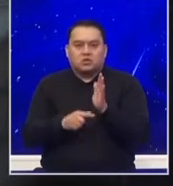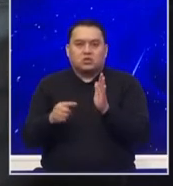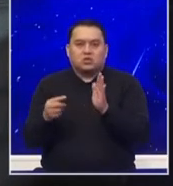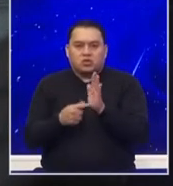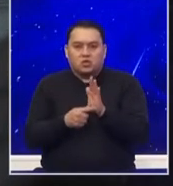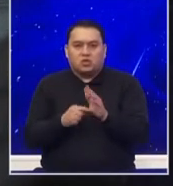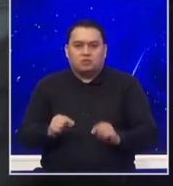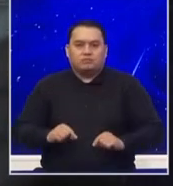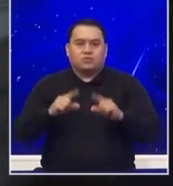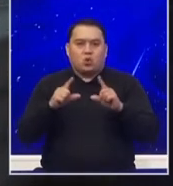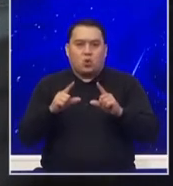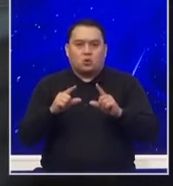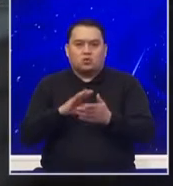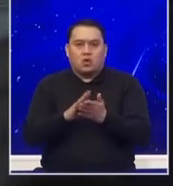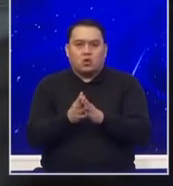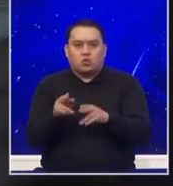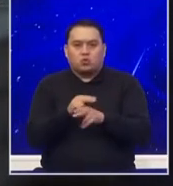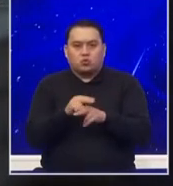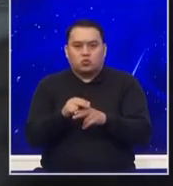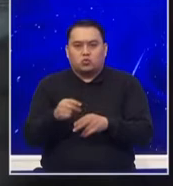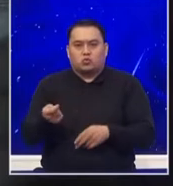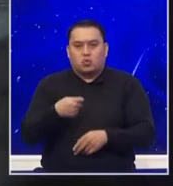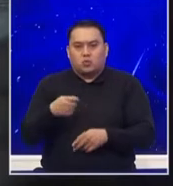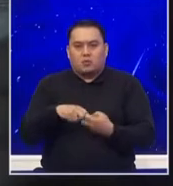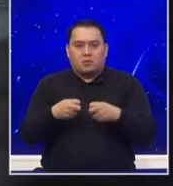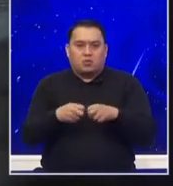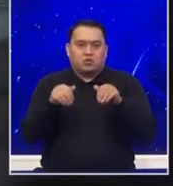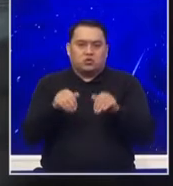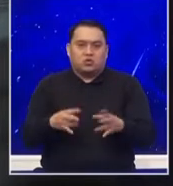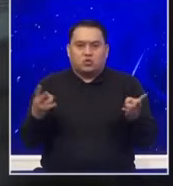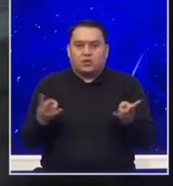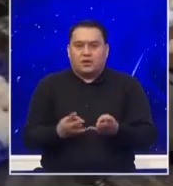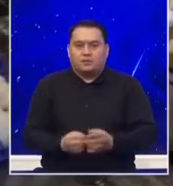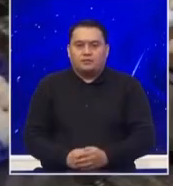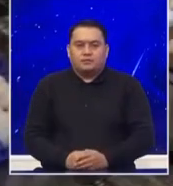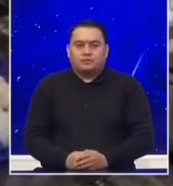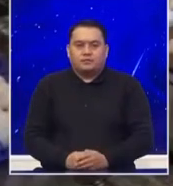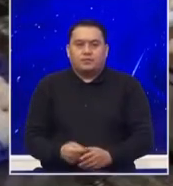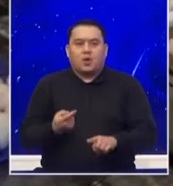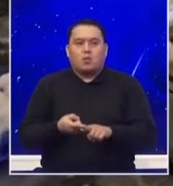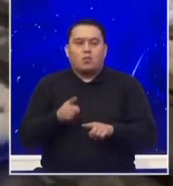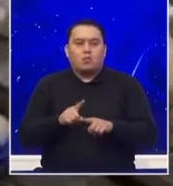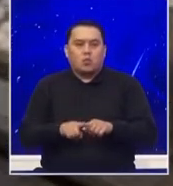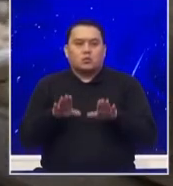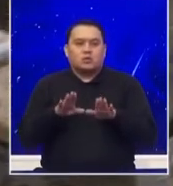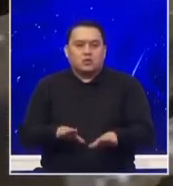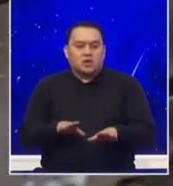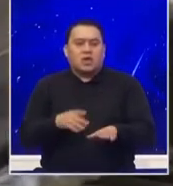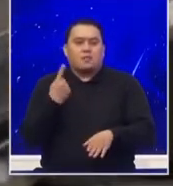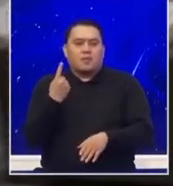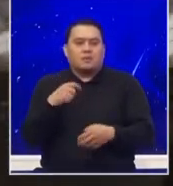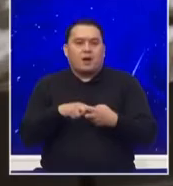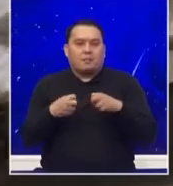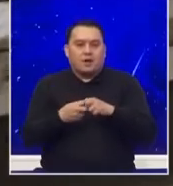87 тенгеге шықты. Жағдайды түзету үшін шұғыл субсидия проблемасын шешу керек. Бұл көгер ұлтыдыны ғана көгертпей тұрған